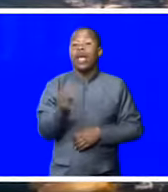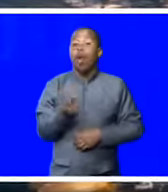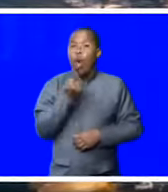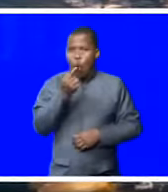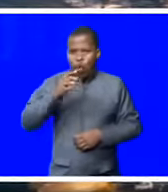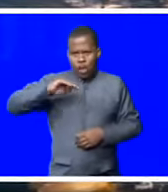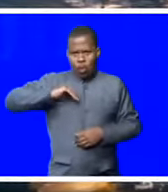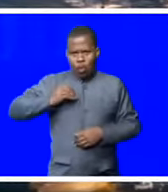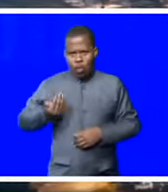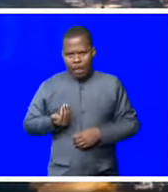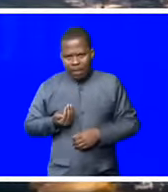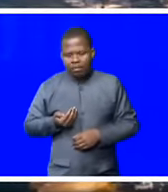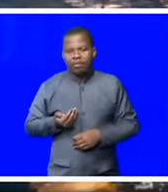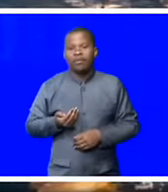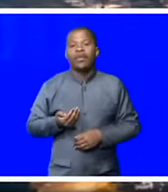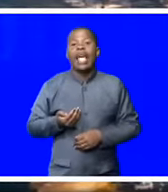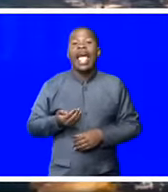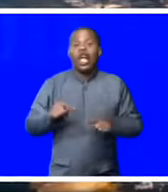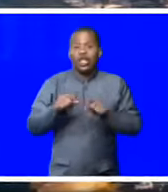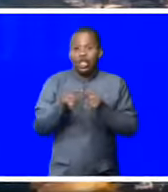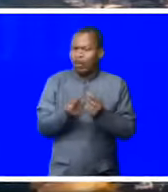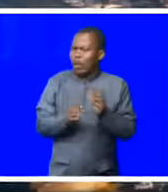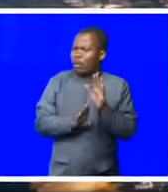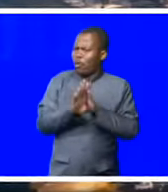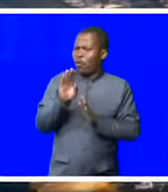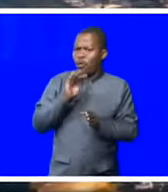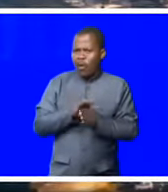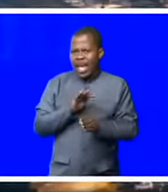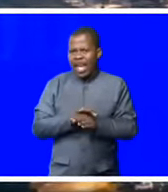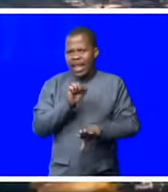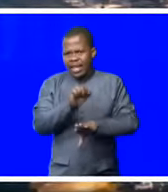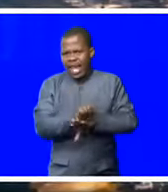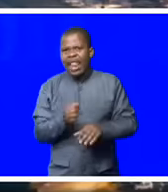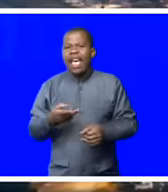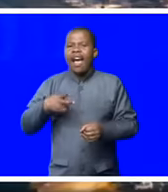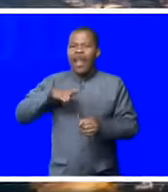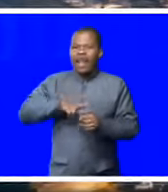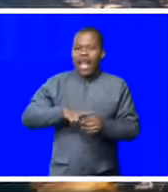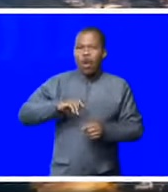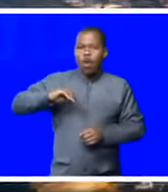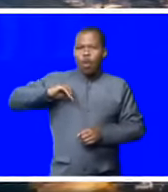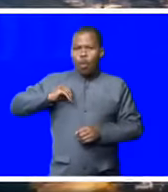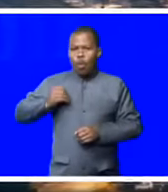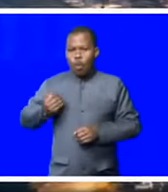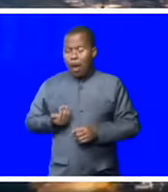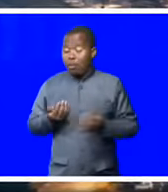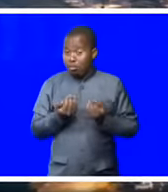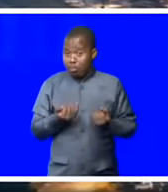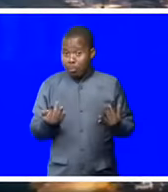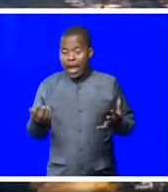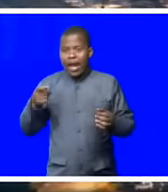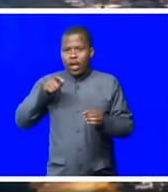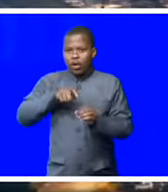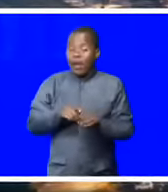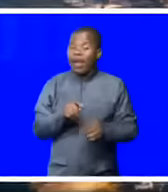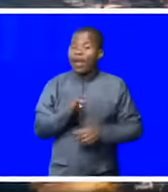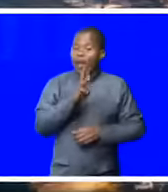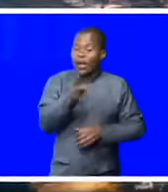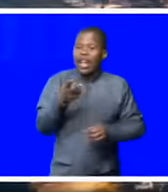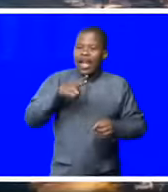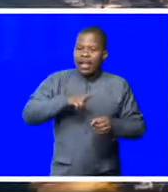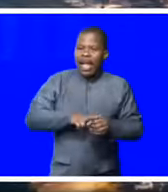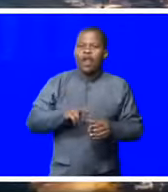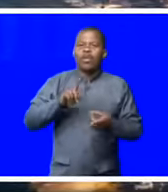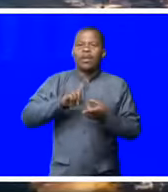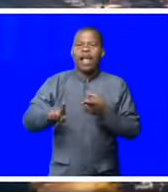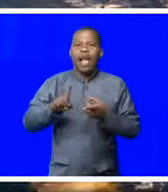kukhona tinhlelo labatilungisile letitawubona tinombolo tabomake kulomdlalo odenyuka Msibu uthi kuphumelela kwelikhethelo labomake emidlalweni yama Olympiad